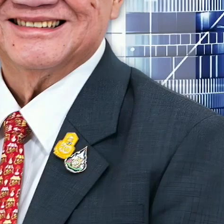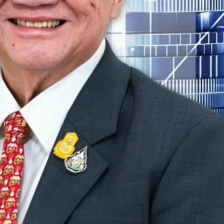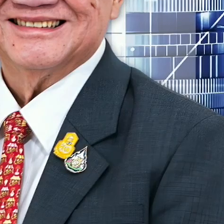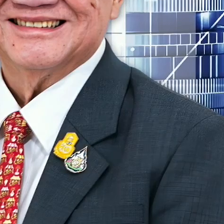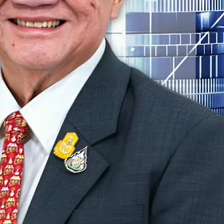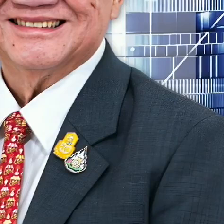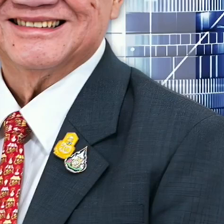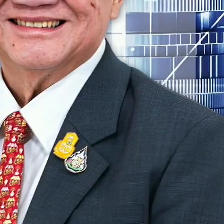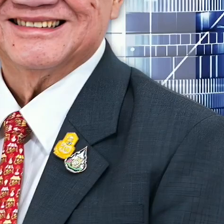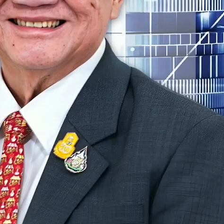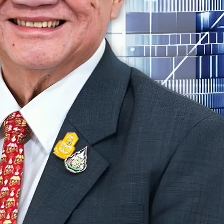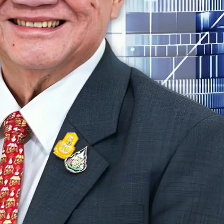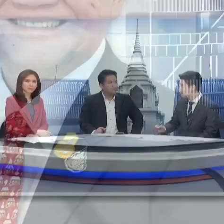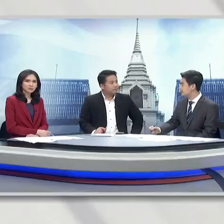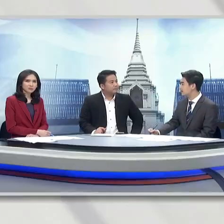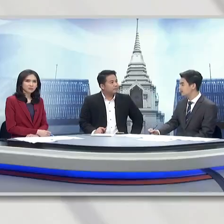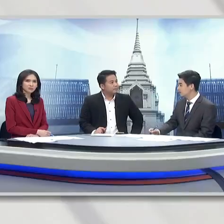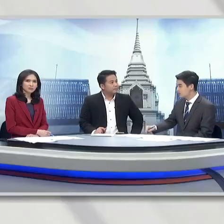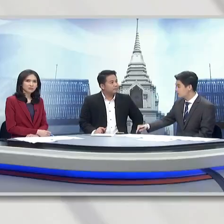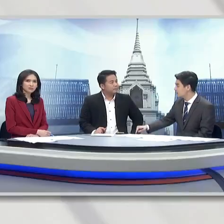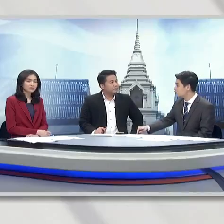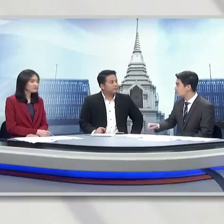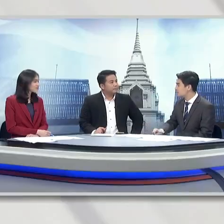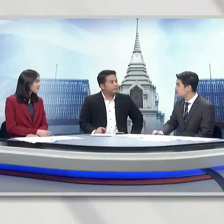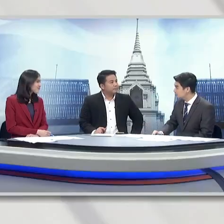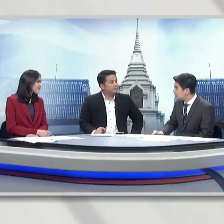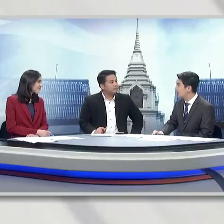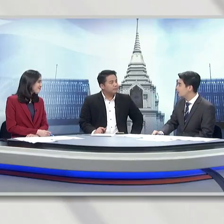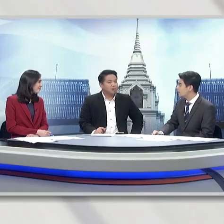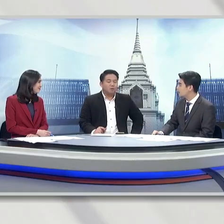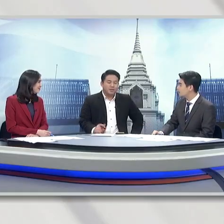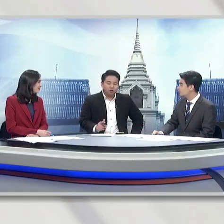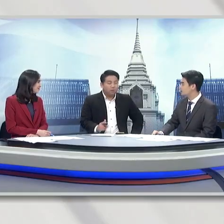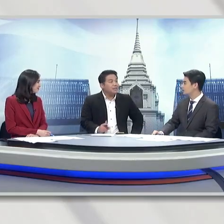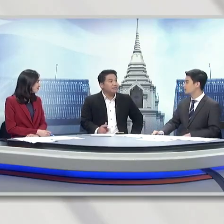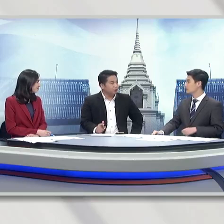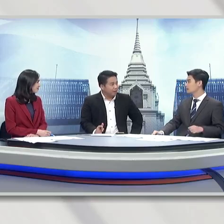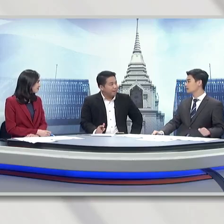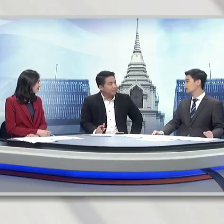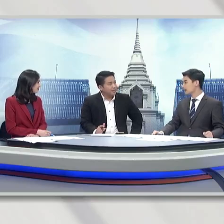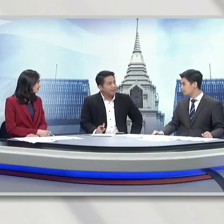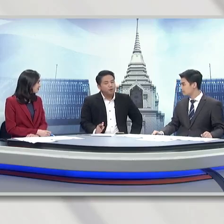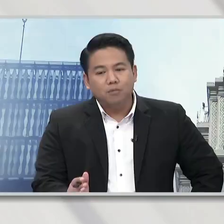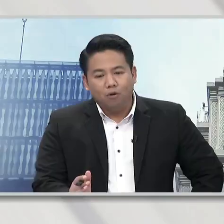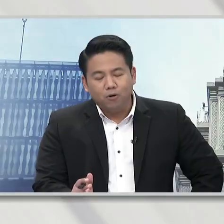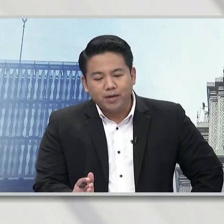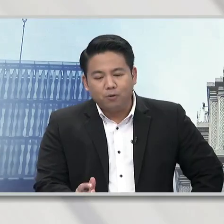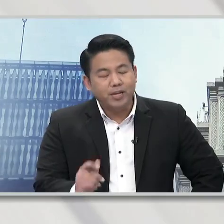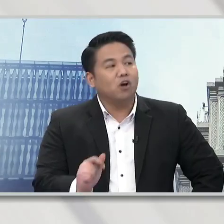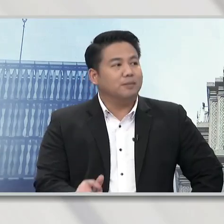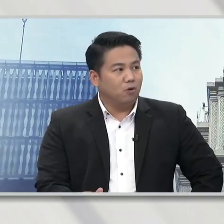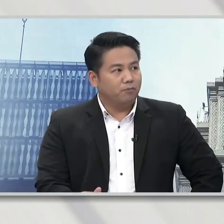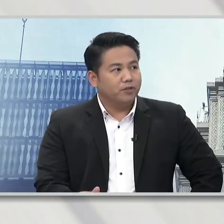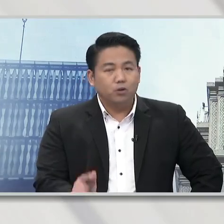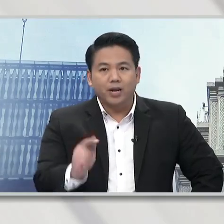แต่ไปเปิดดูอย่างคุณอุรชาว่าไส้ในไม่เห็นงบประชามติเลยเหรอฮะเขาบอกว่าอย่างน้อยต้องมี 1-2ครั้งในปีนี้ผมคุยกับ